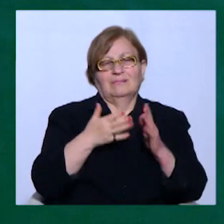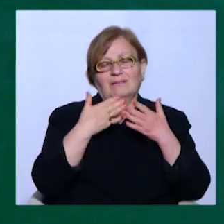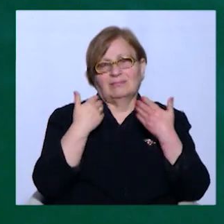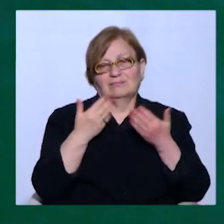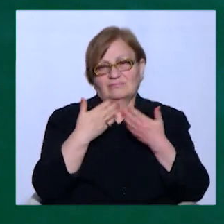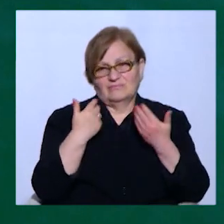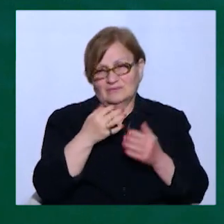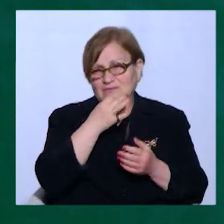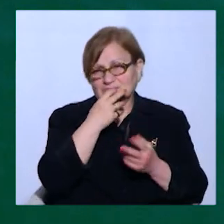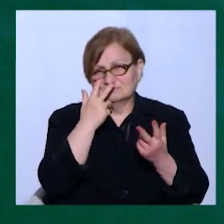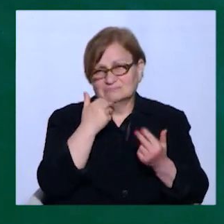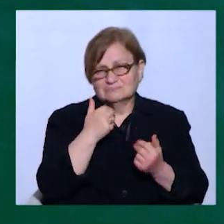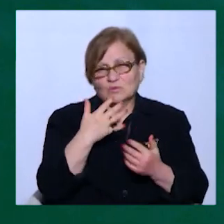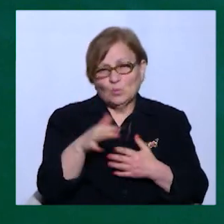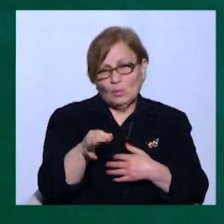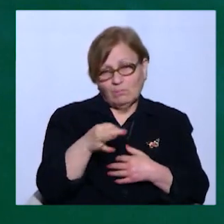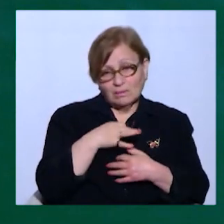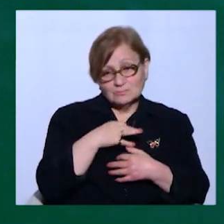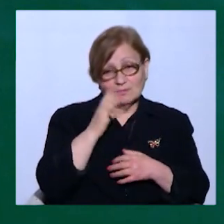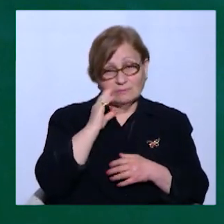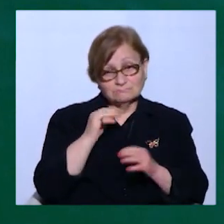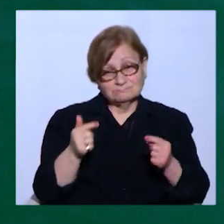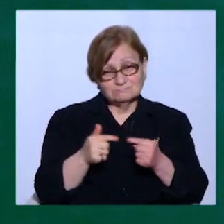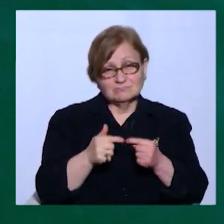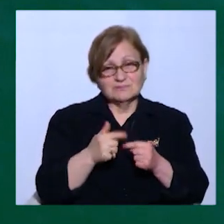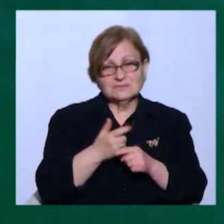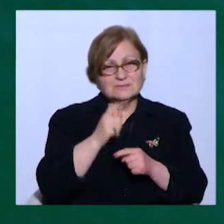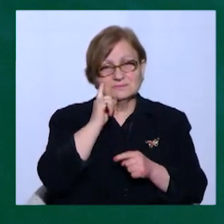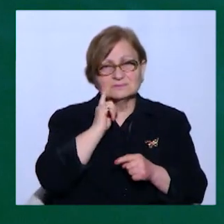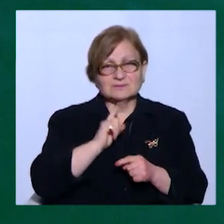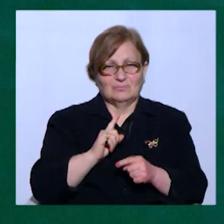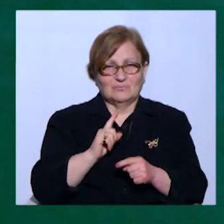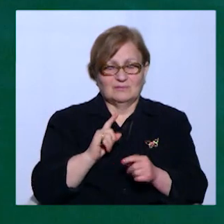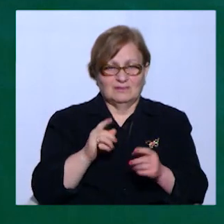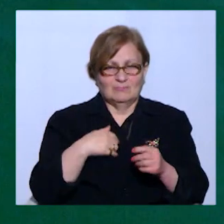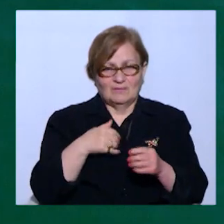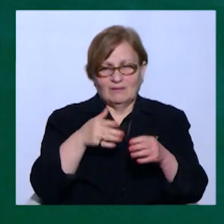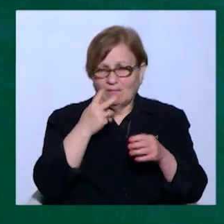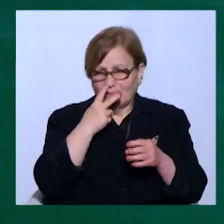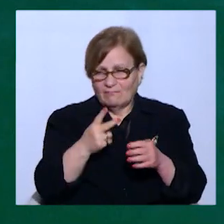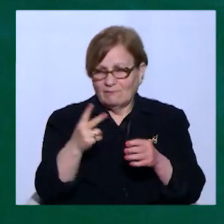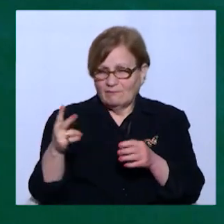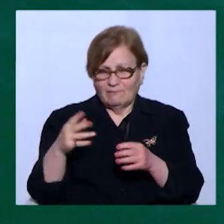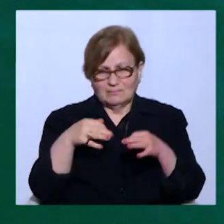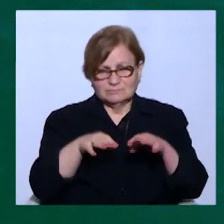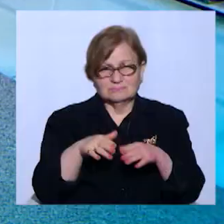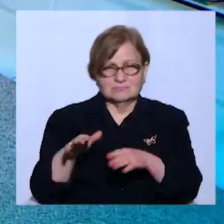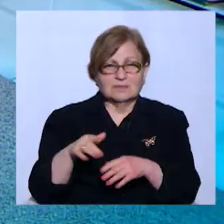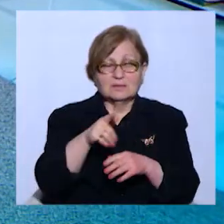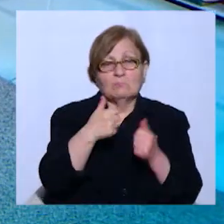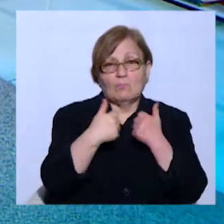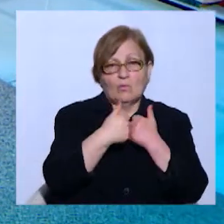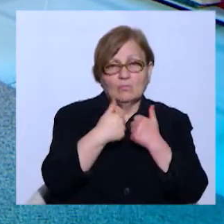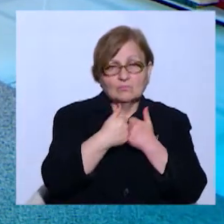შემძლებია. ხებულო პასუხს და კიდე ერთი სასიამოვნო და კარგი გრძნობა სიამოვნების ამ ქვეყანაზე და დავიკლებთ ამას. მომყევით ფეხდაფეხ.